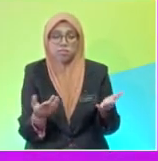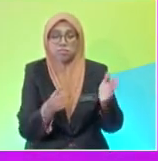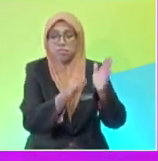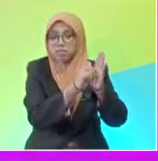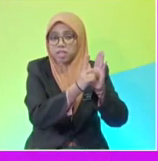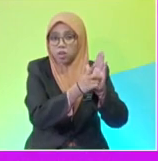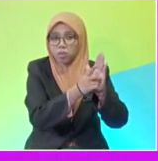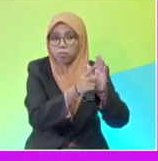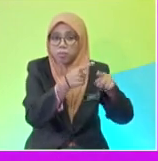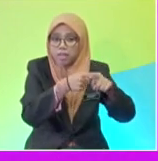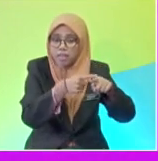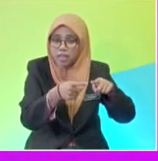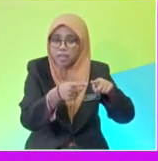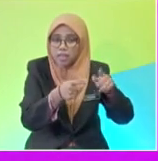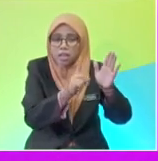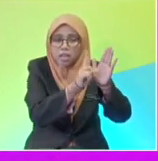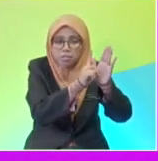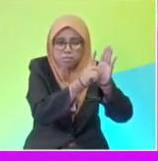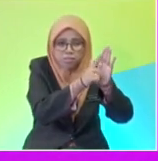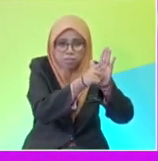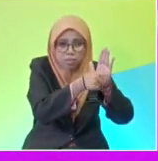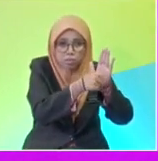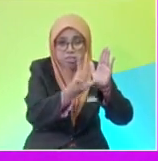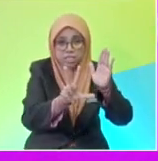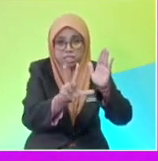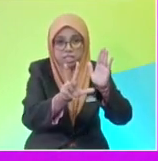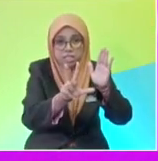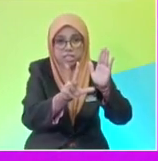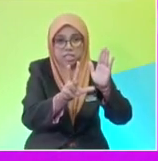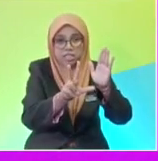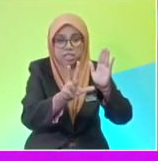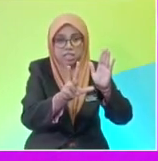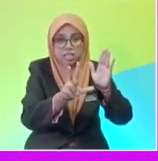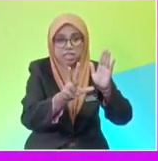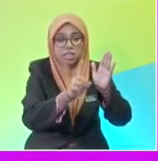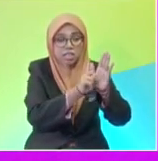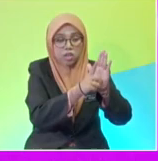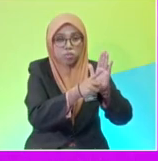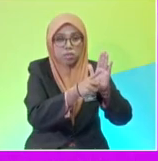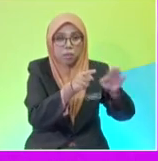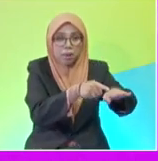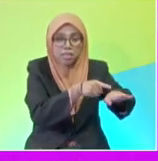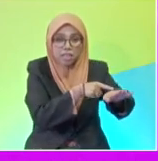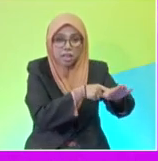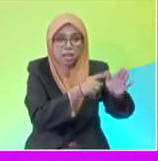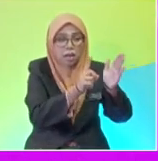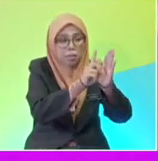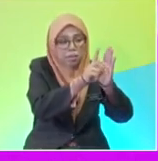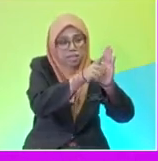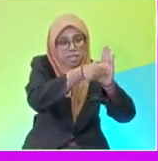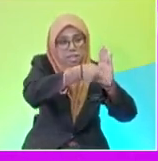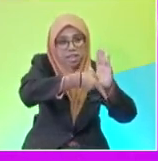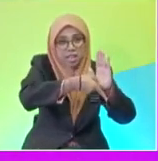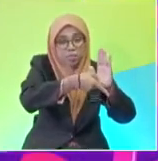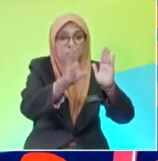kena pergi sampai pukul 3. Lepas tu jarum panjang 30 tu dekat nombor